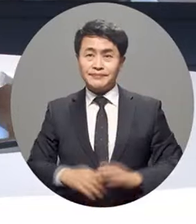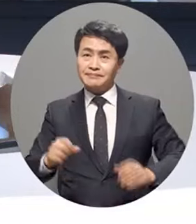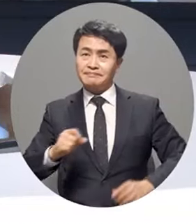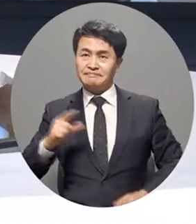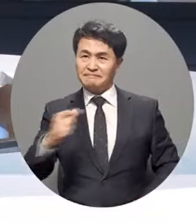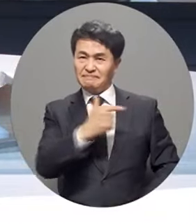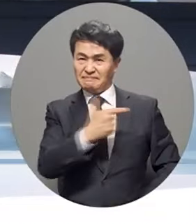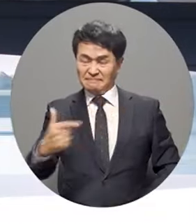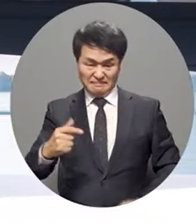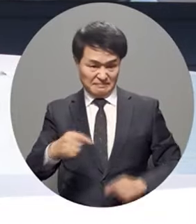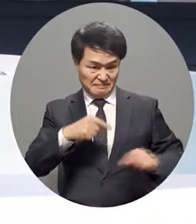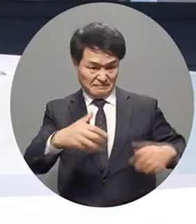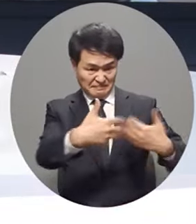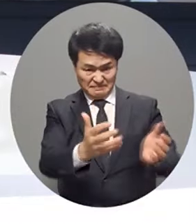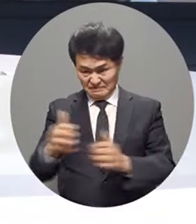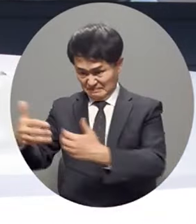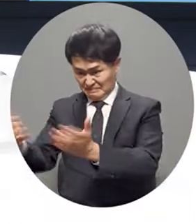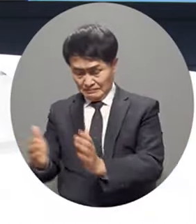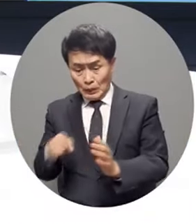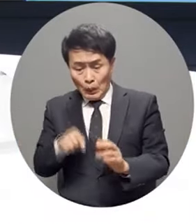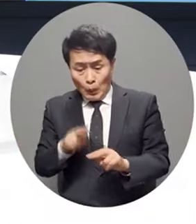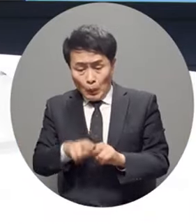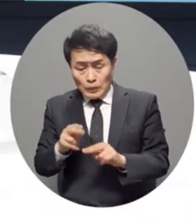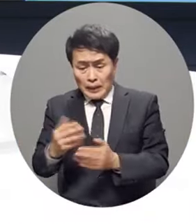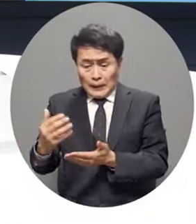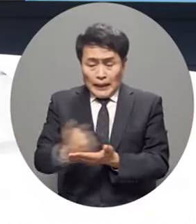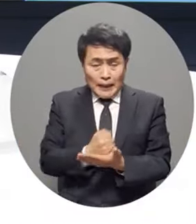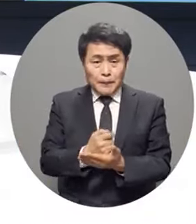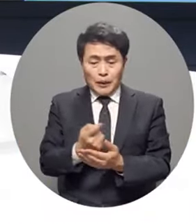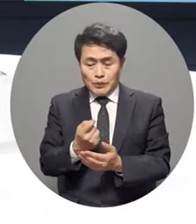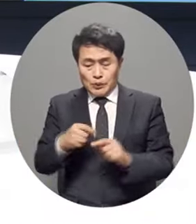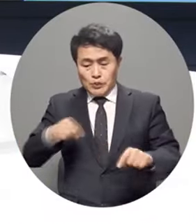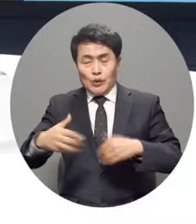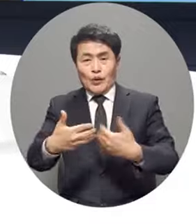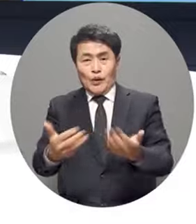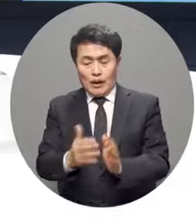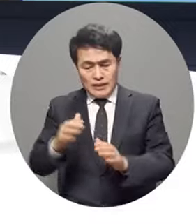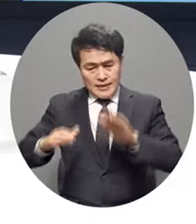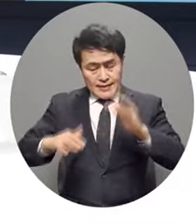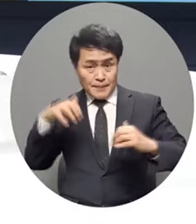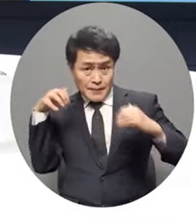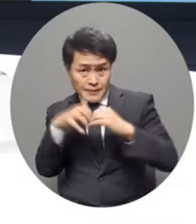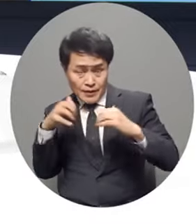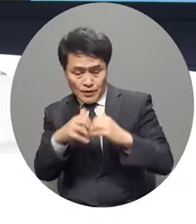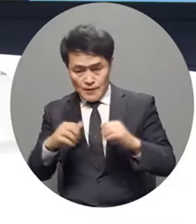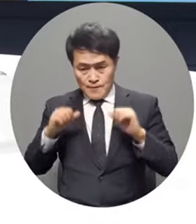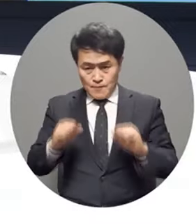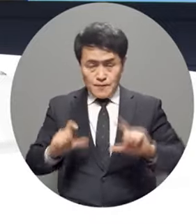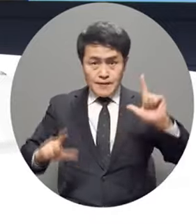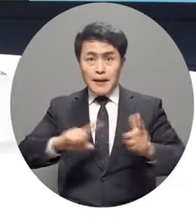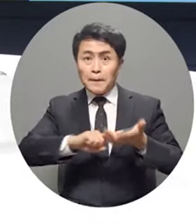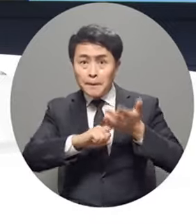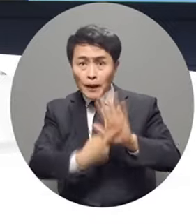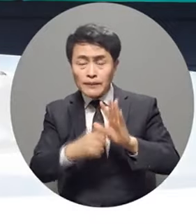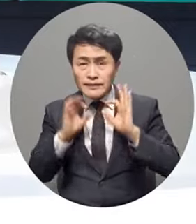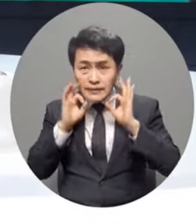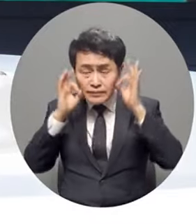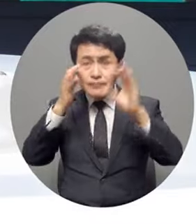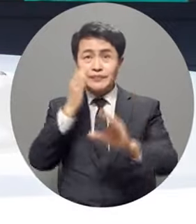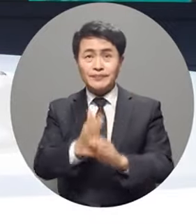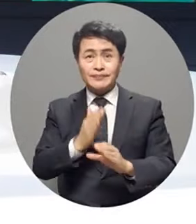거대 양당 사이에서 의석 확보를 노리는 소수 정당들도 저마다 차별화된 전략으로 존재감을 키우는데 힘을 쏟고